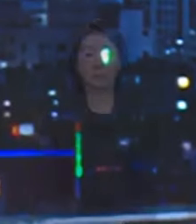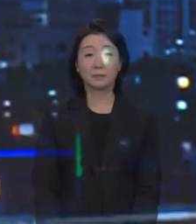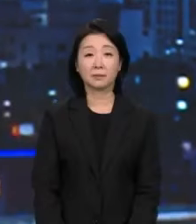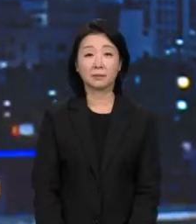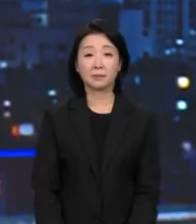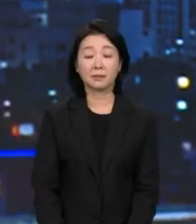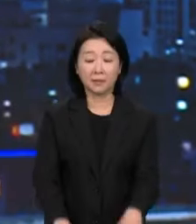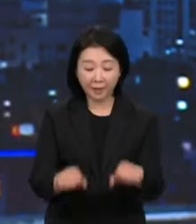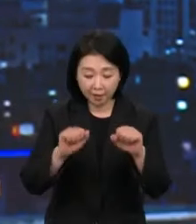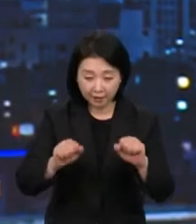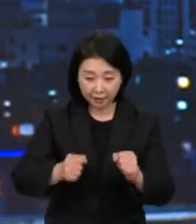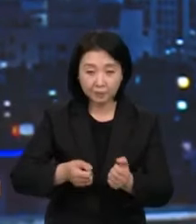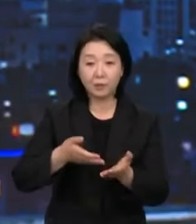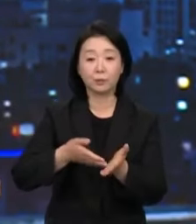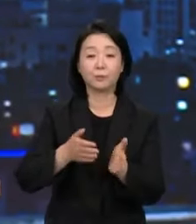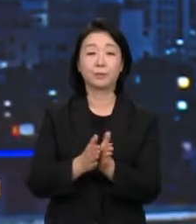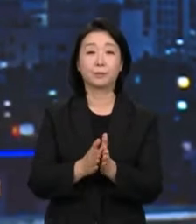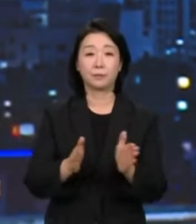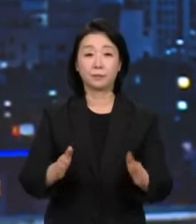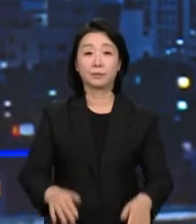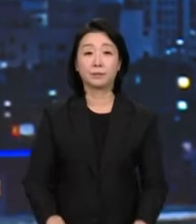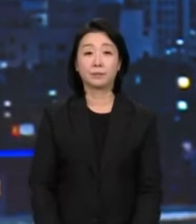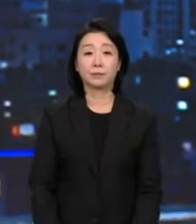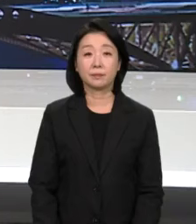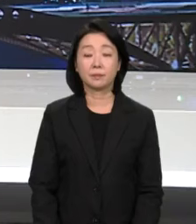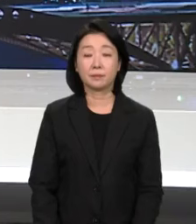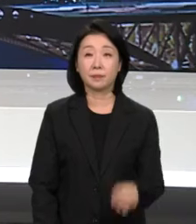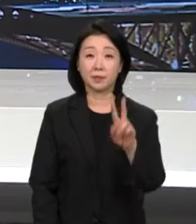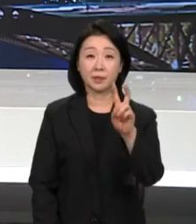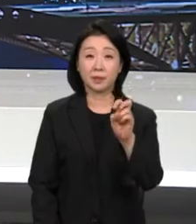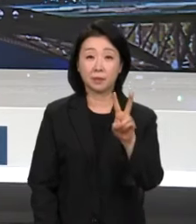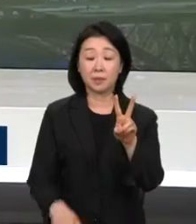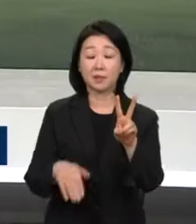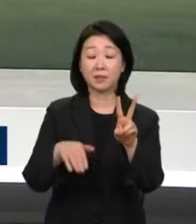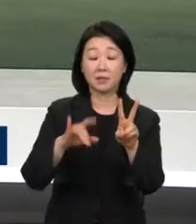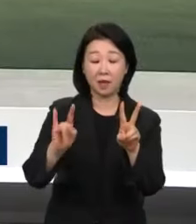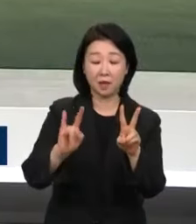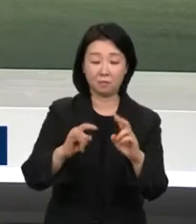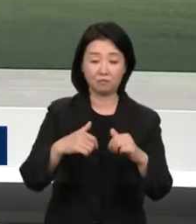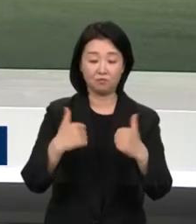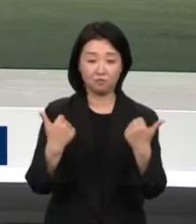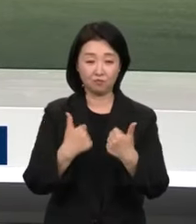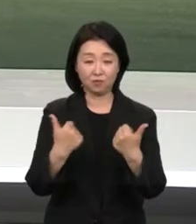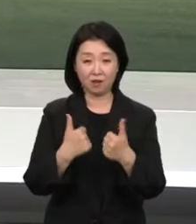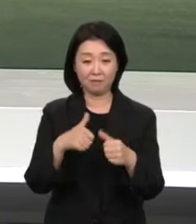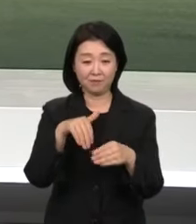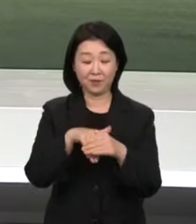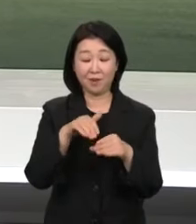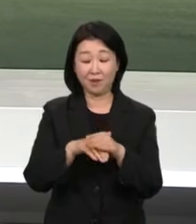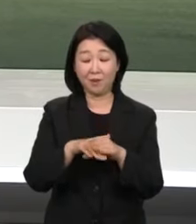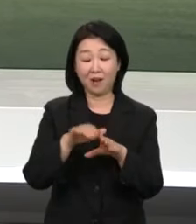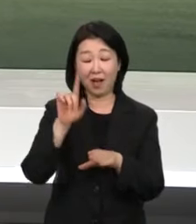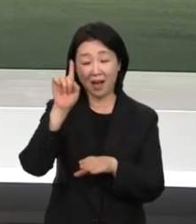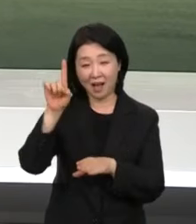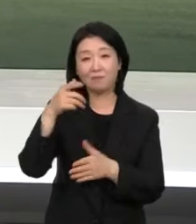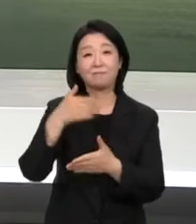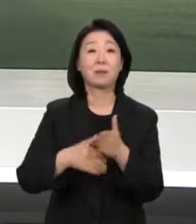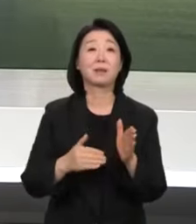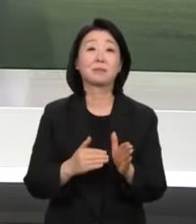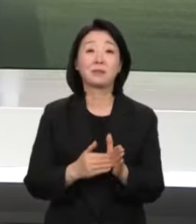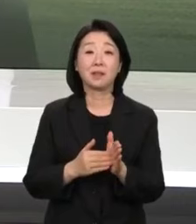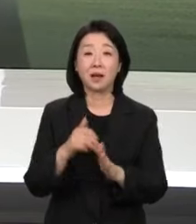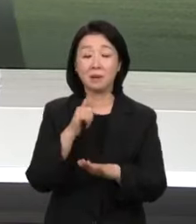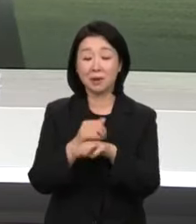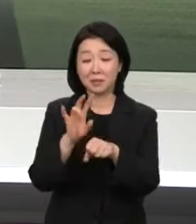시청자 여러분, JTBC 뉴스룸을 시작하겠습니다. 22대 국회의원 선거, 이제 하루 앞으로 다가왔습니다.